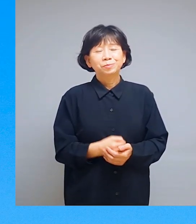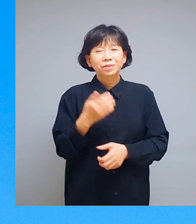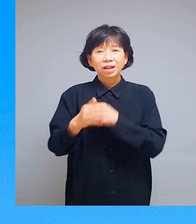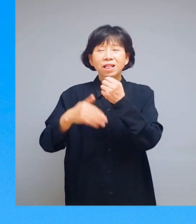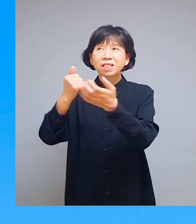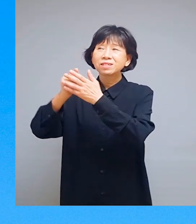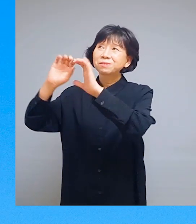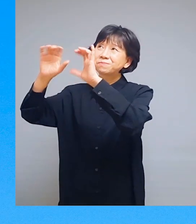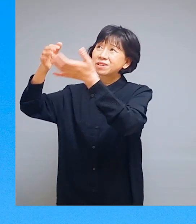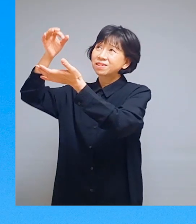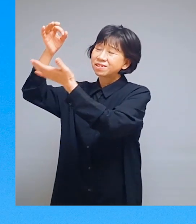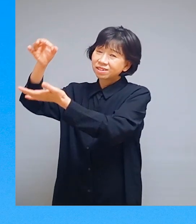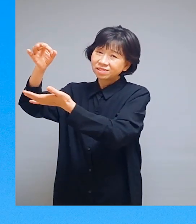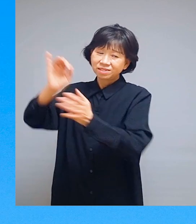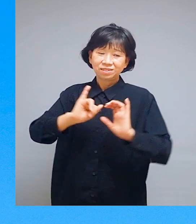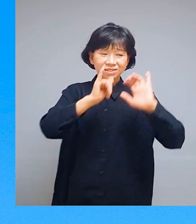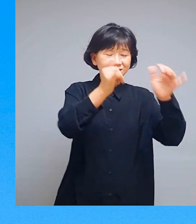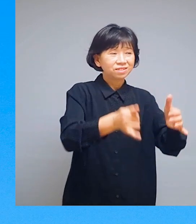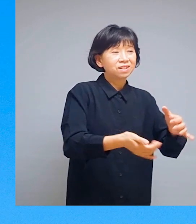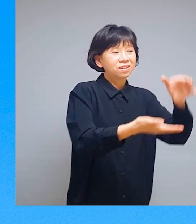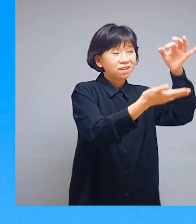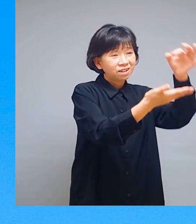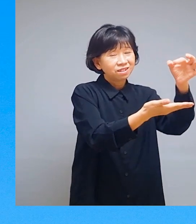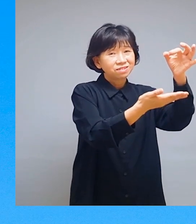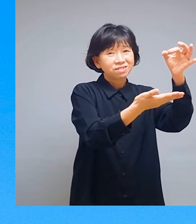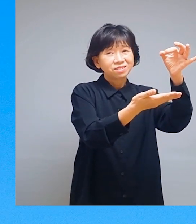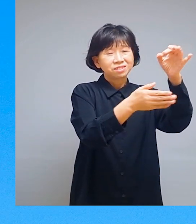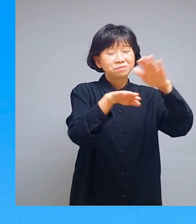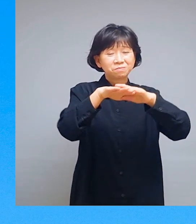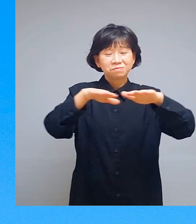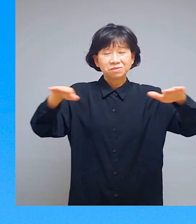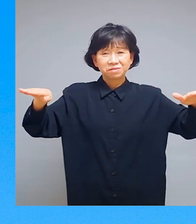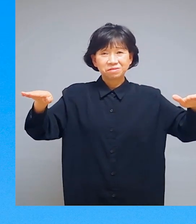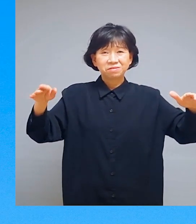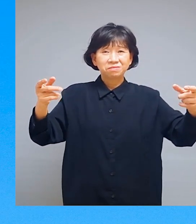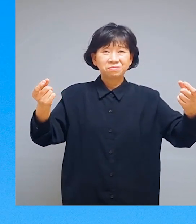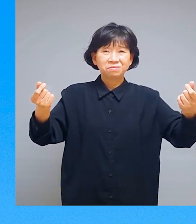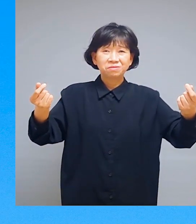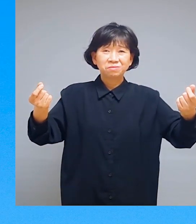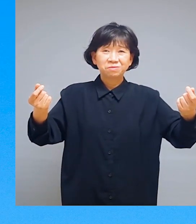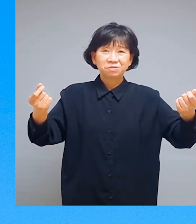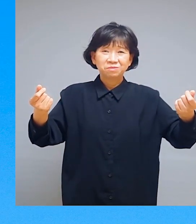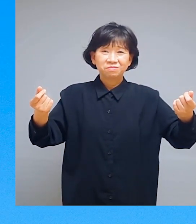하나님 나라의 가치와 세상의 가치가 비등비등해졌습니다.